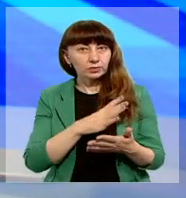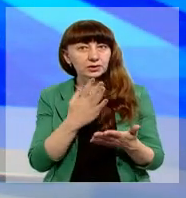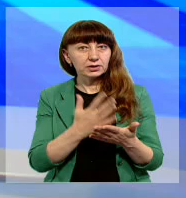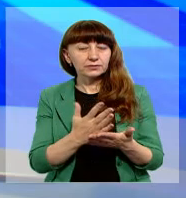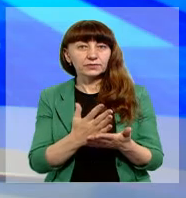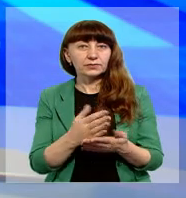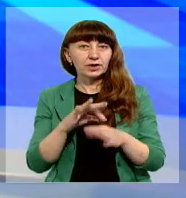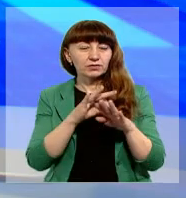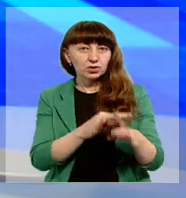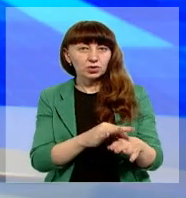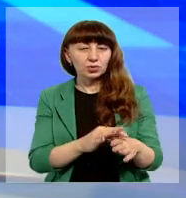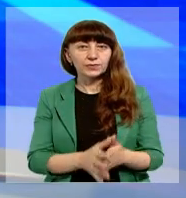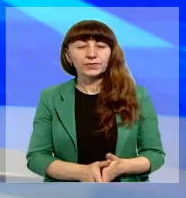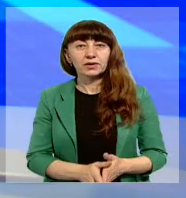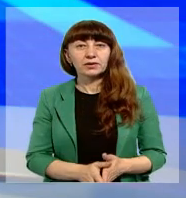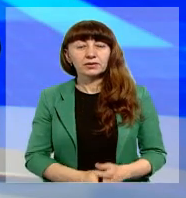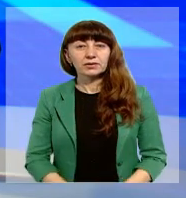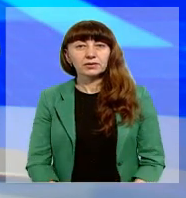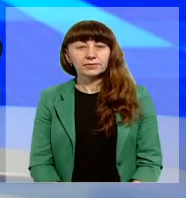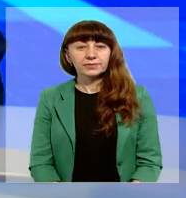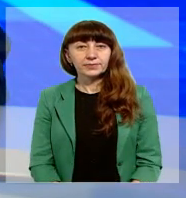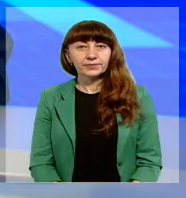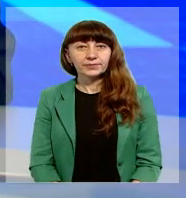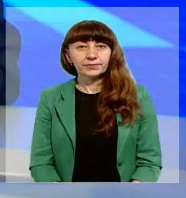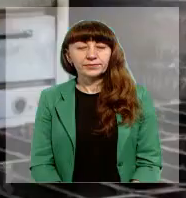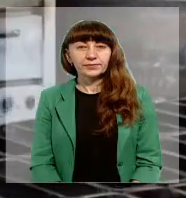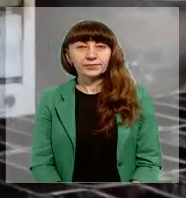есть. В одной из пекарен побывали наши корреспонденты.